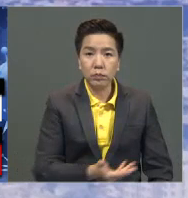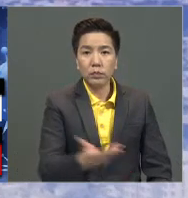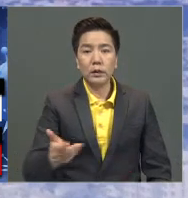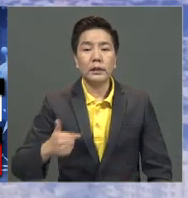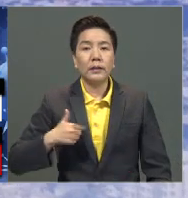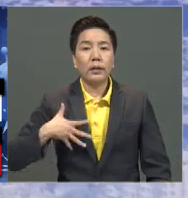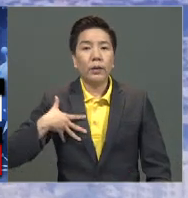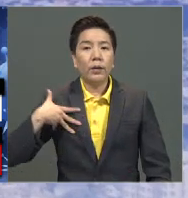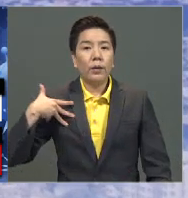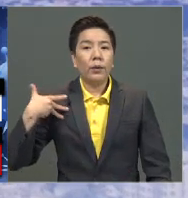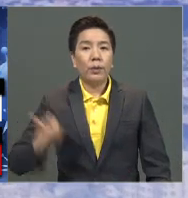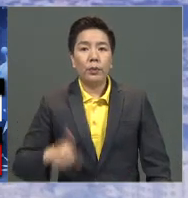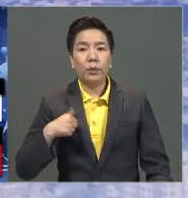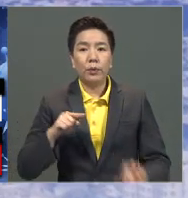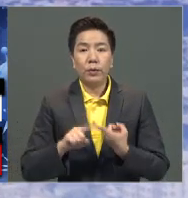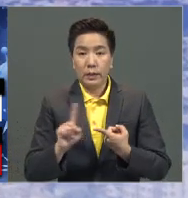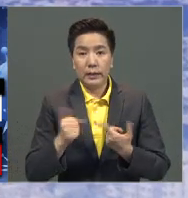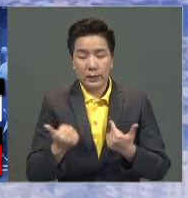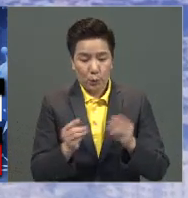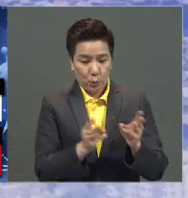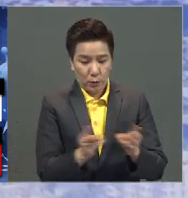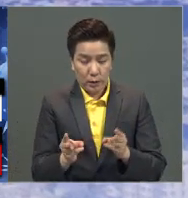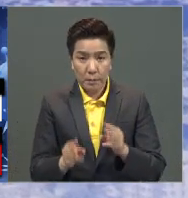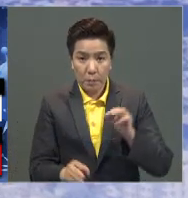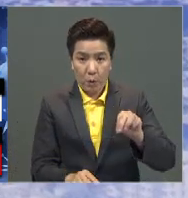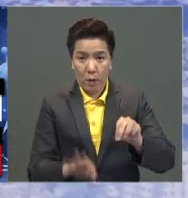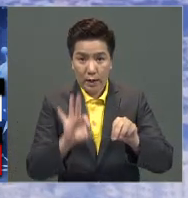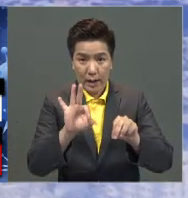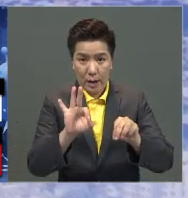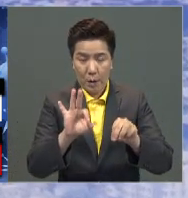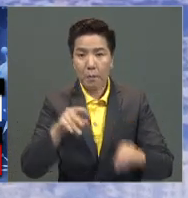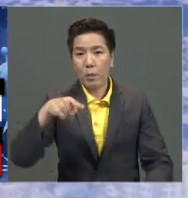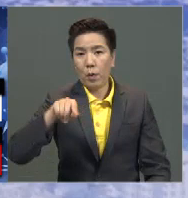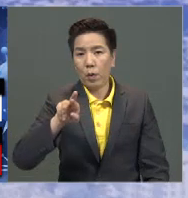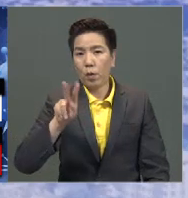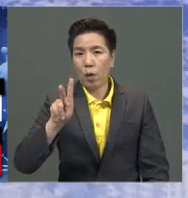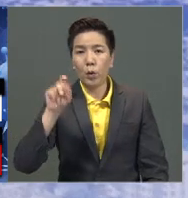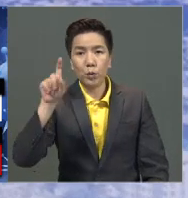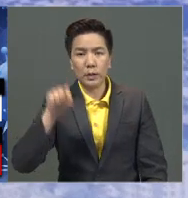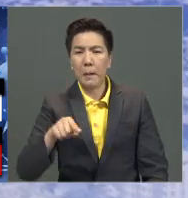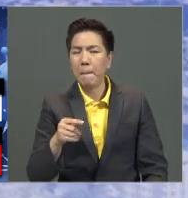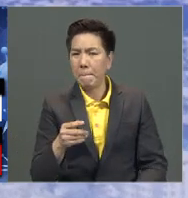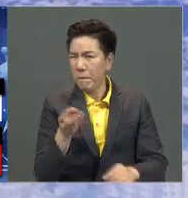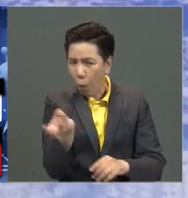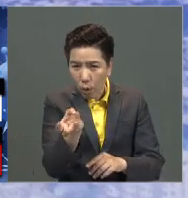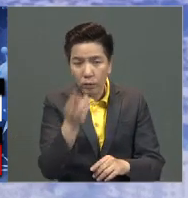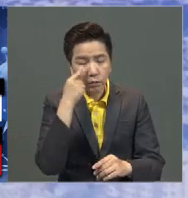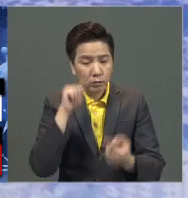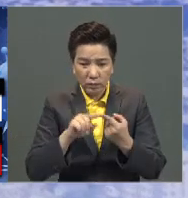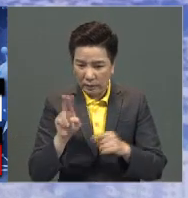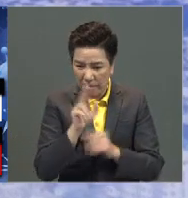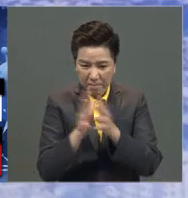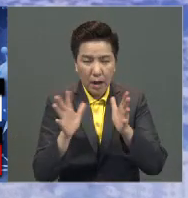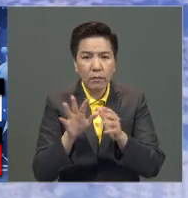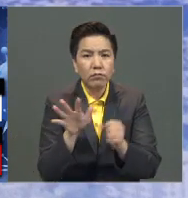ได้สบายใจยิ่งขึ้นอันที่จริงเราใช้มาตรา9ของพรกฉุกเฉินอย่างค่อนข้างที่จะเบาที่สุดแล้วนะครับถึงวัน